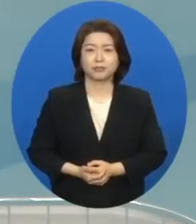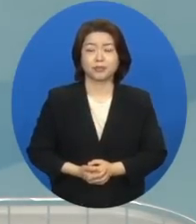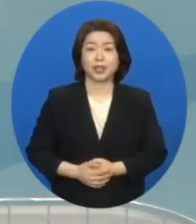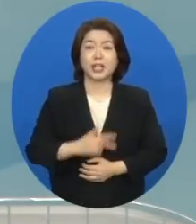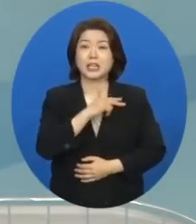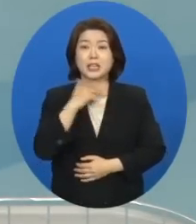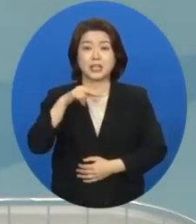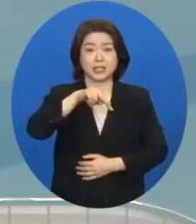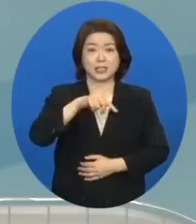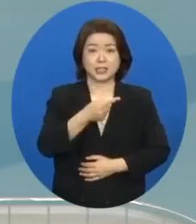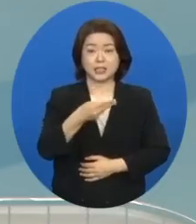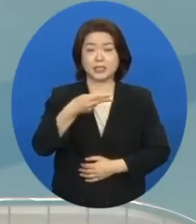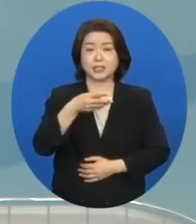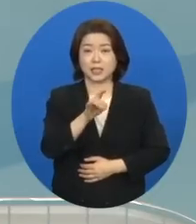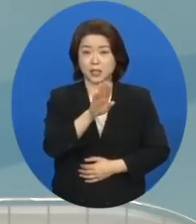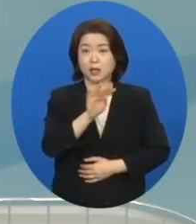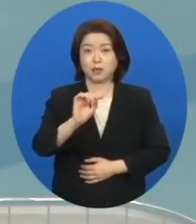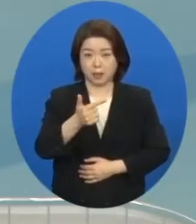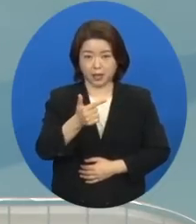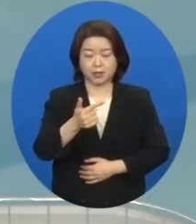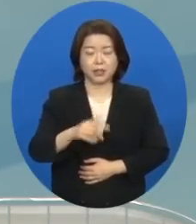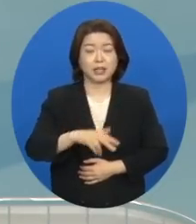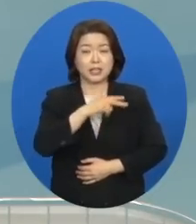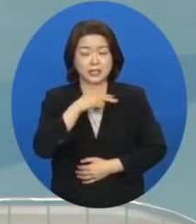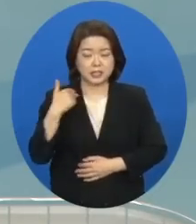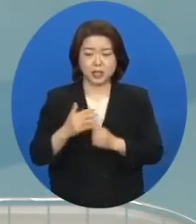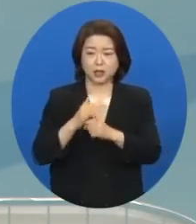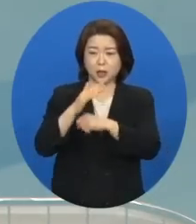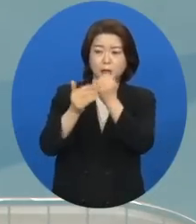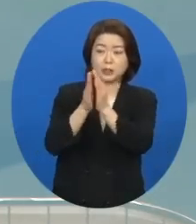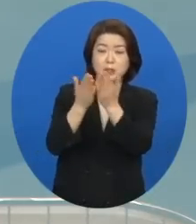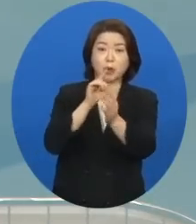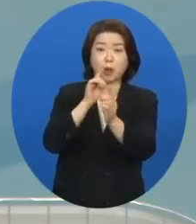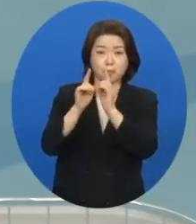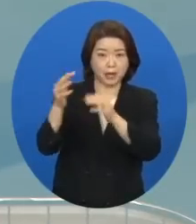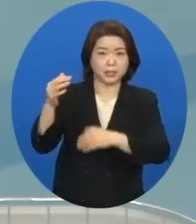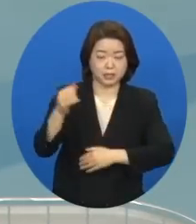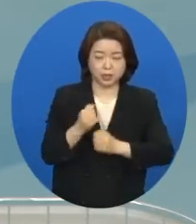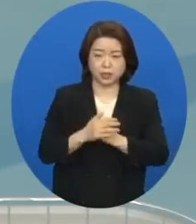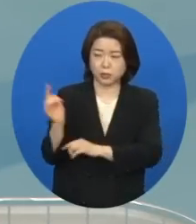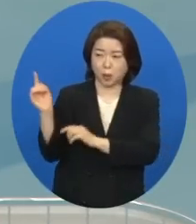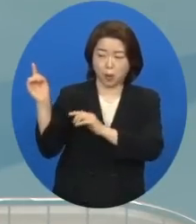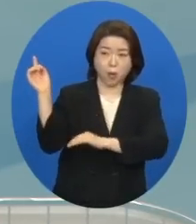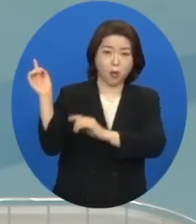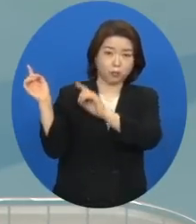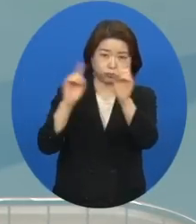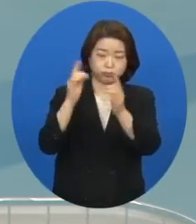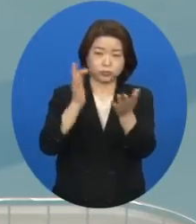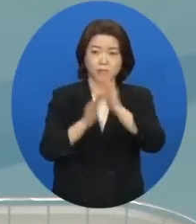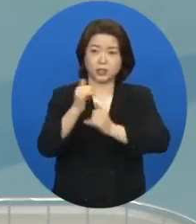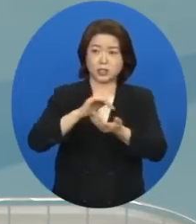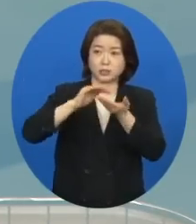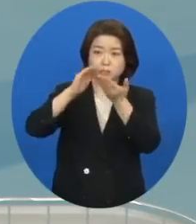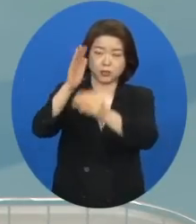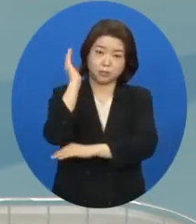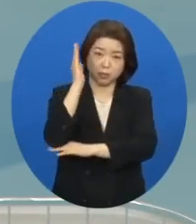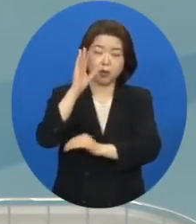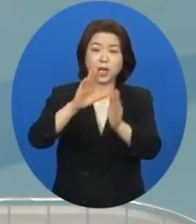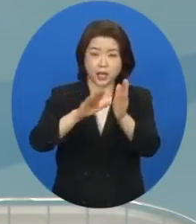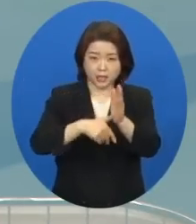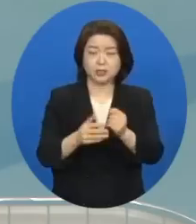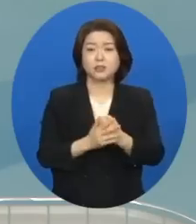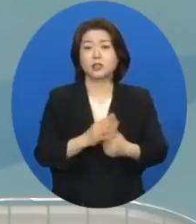스데반 집사님이 성경의 말씀에 근거해서 부활의 예수님을 전했을 때 그때